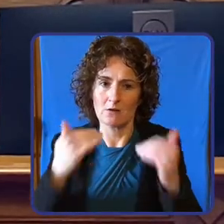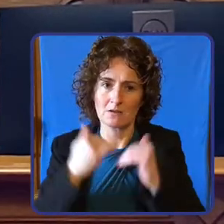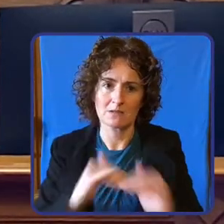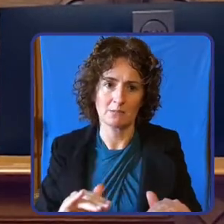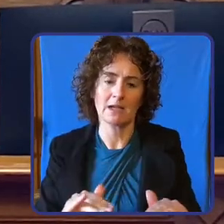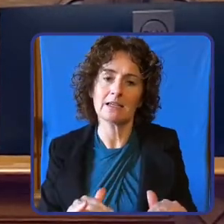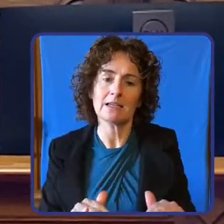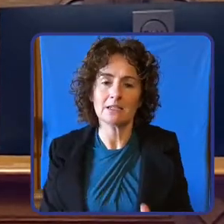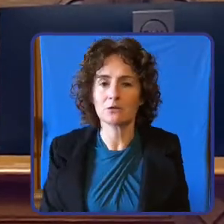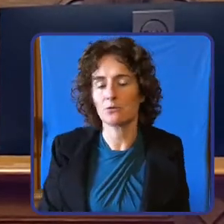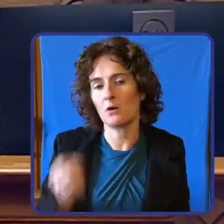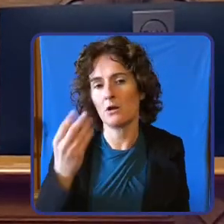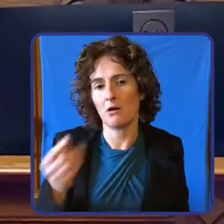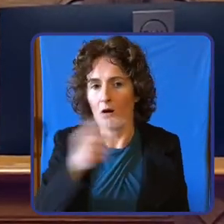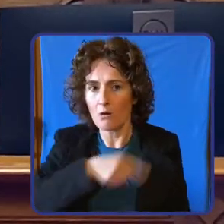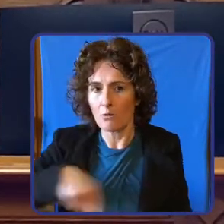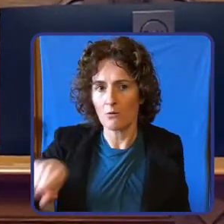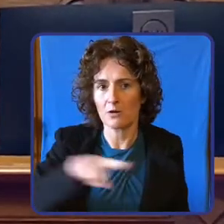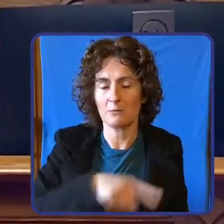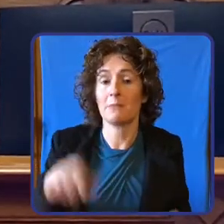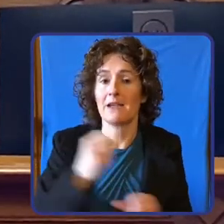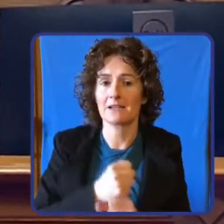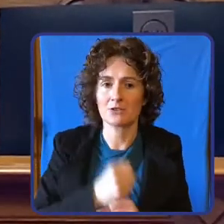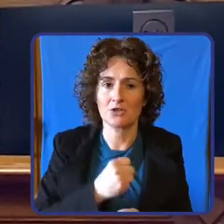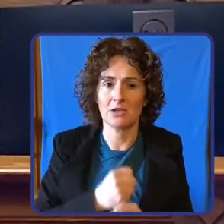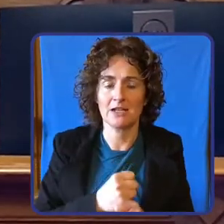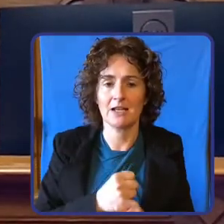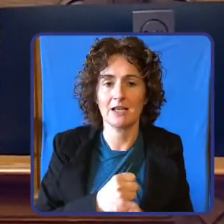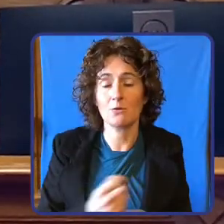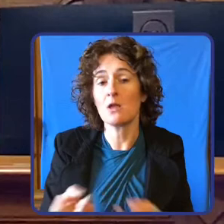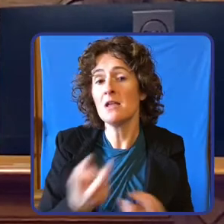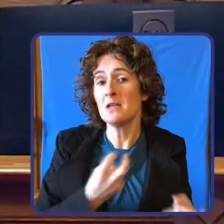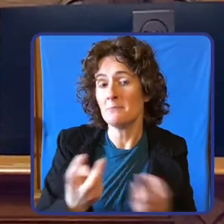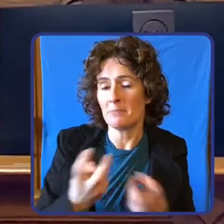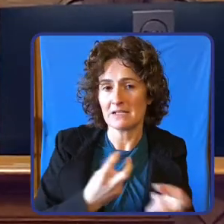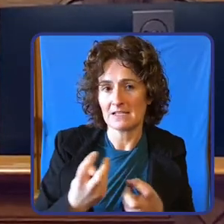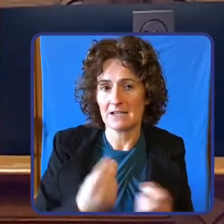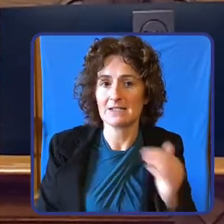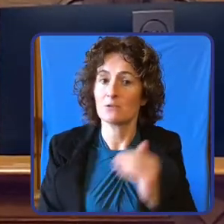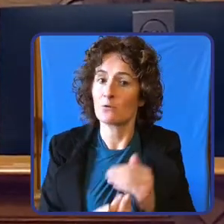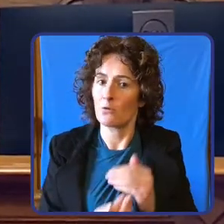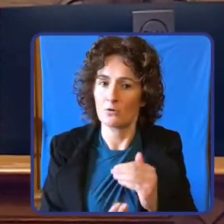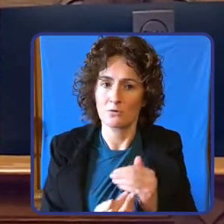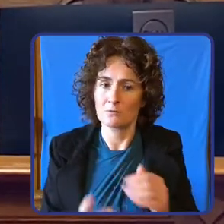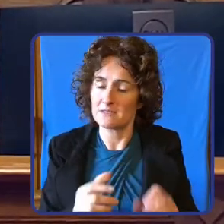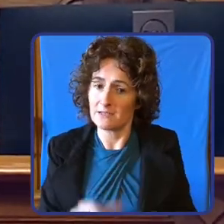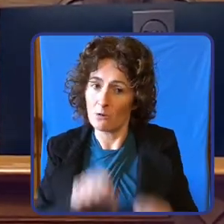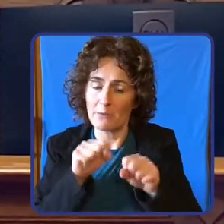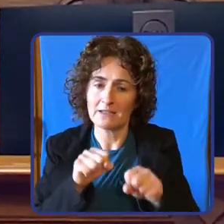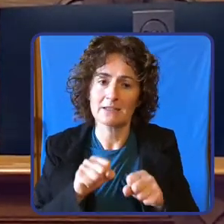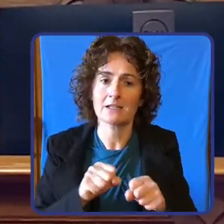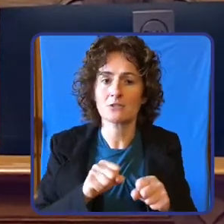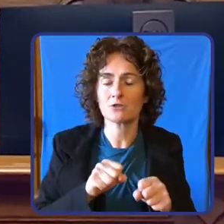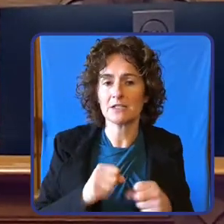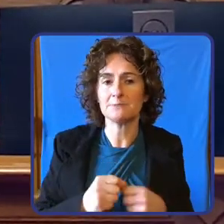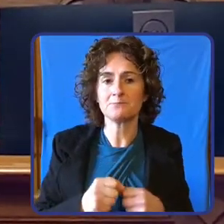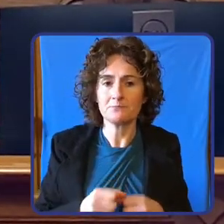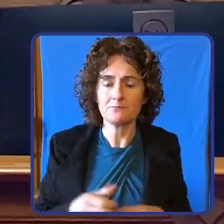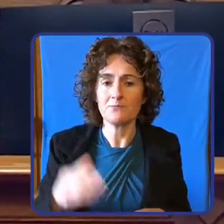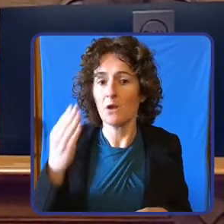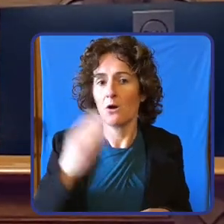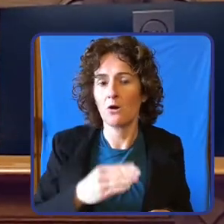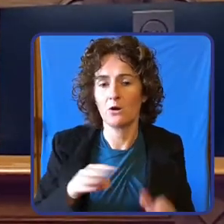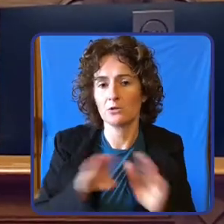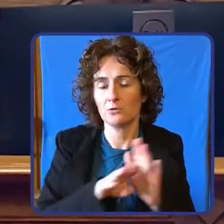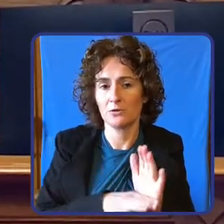ezt megcsinálni, sőt, vagy korrupciómentesen beszerezzük, vagy mint hogy állami pénzről van szó, és éppen módosították a törvényeket, Lázár